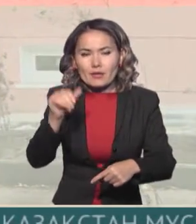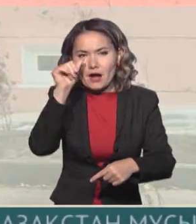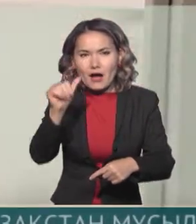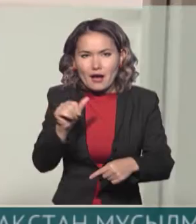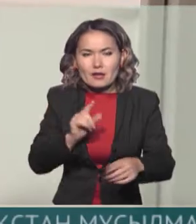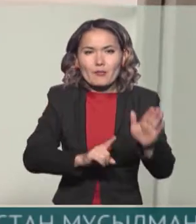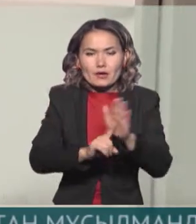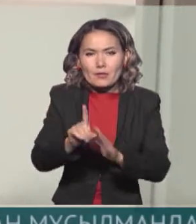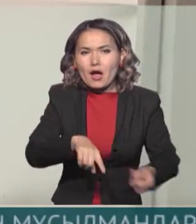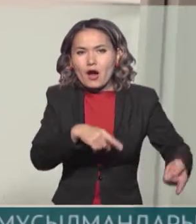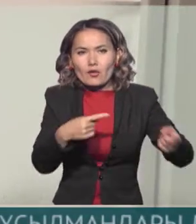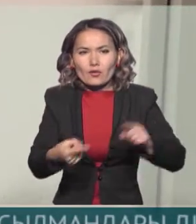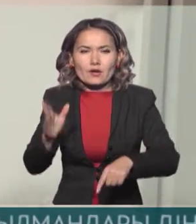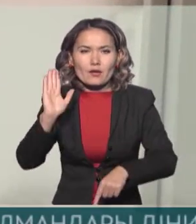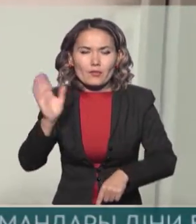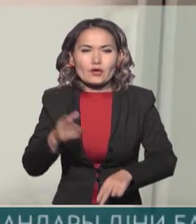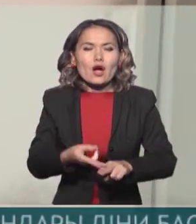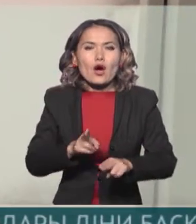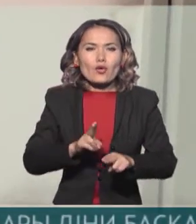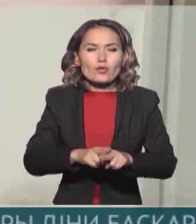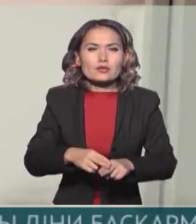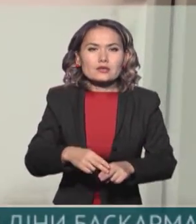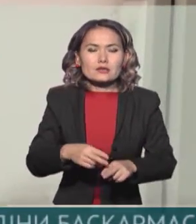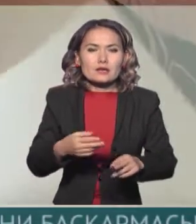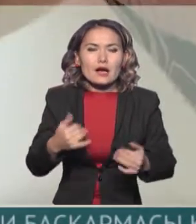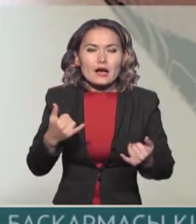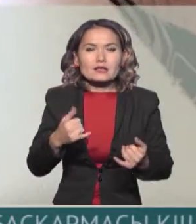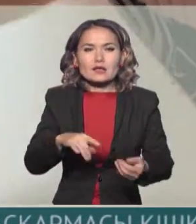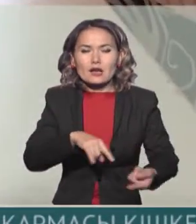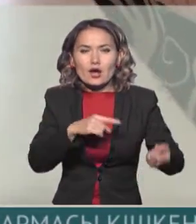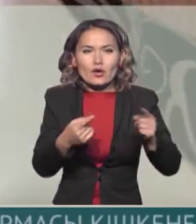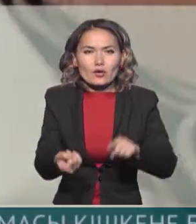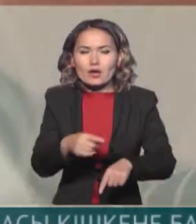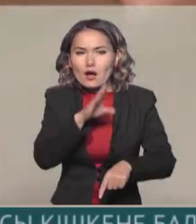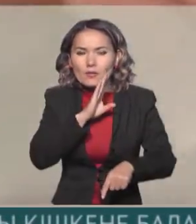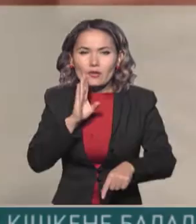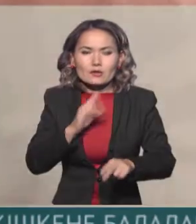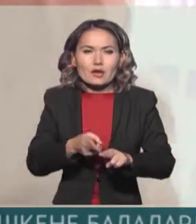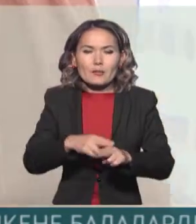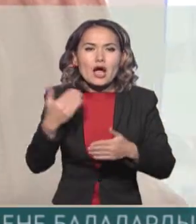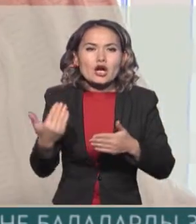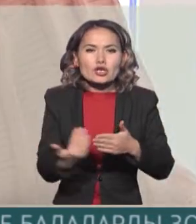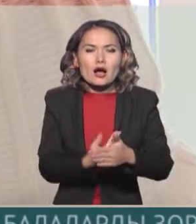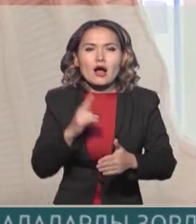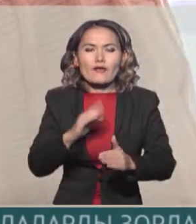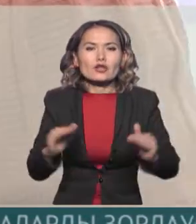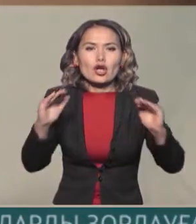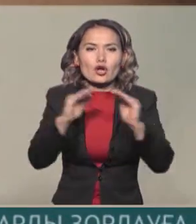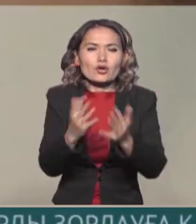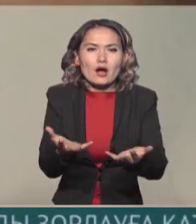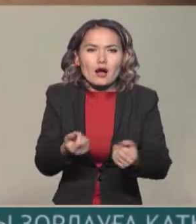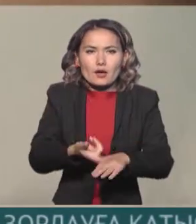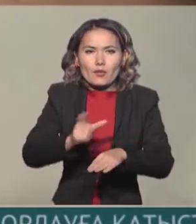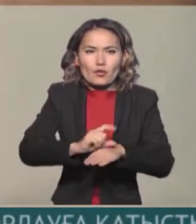отыр. Алсу Шалафаева Красногорск ауылынан алғаш болып көшіп келген 5 жанұяның бірі. Жаңа қонысқа келгелі өзіне де қызына